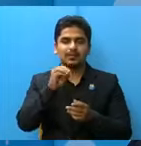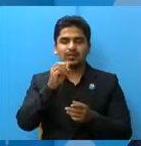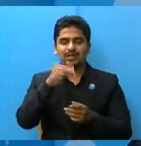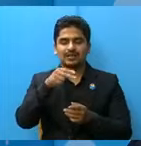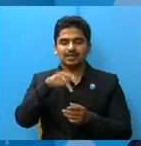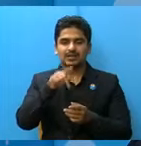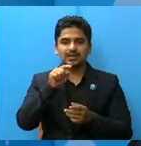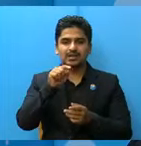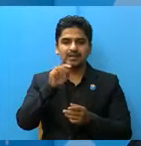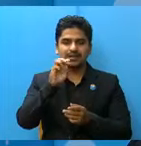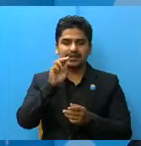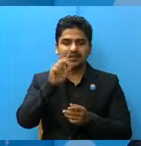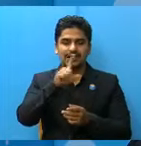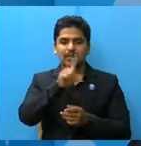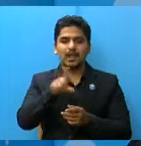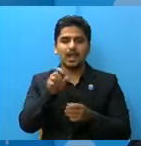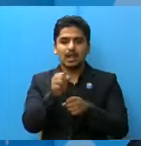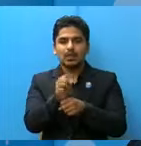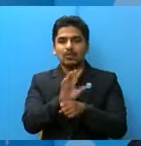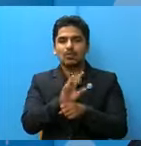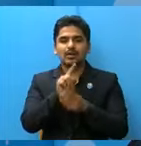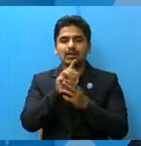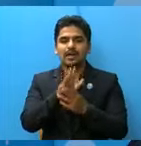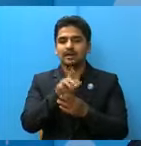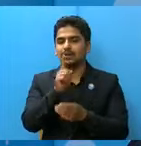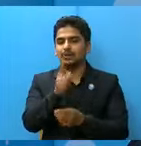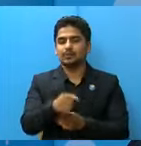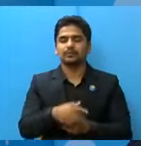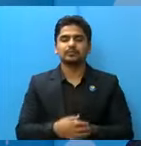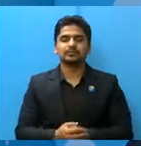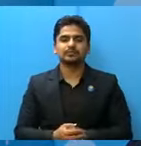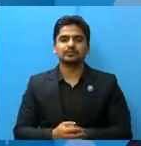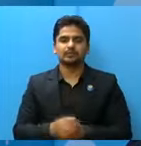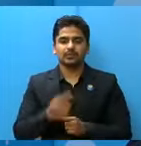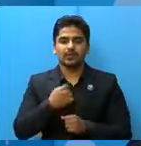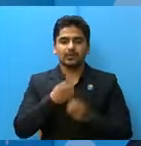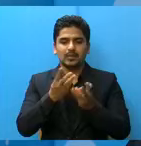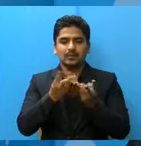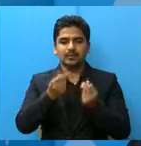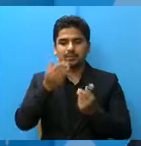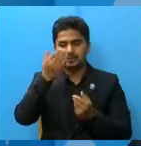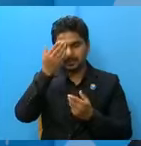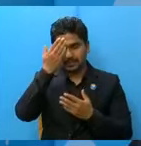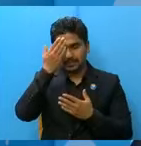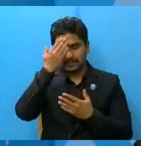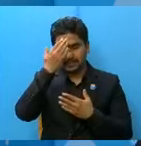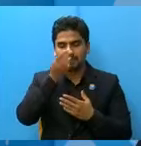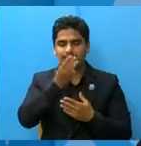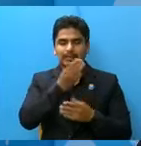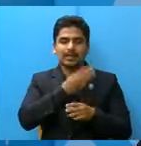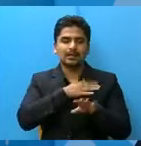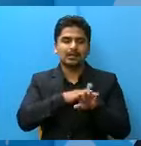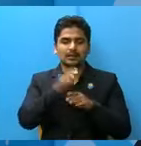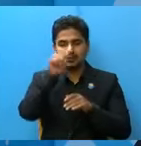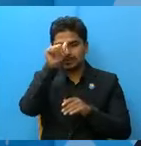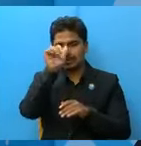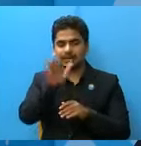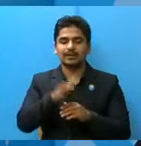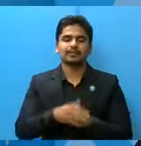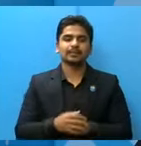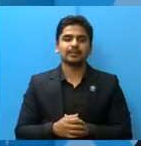नेपाल COVID-19 हो अब मां संक्रमीट बेगती हर्गु विबरण प्रस्तुद करना चाहां चू